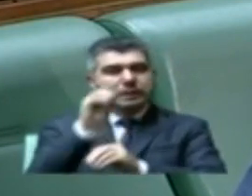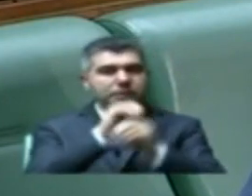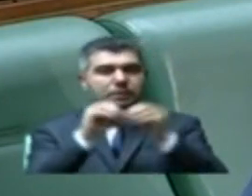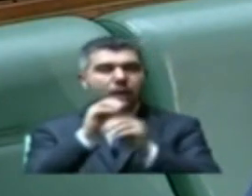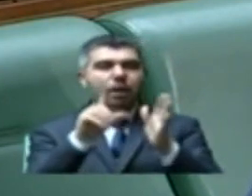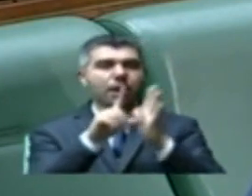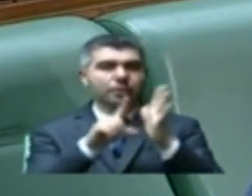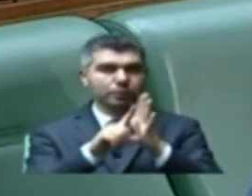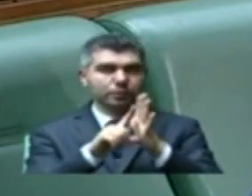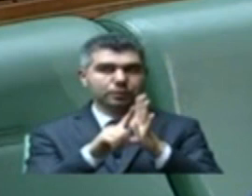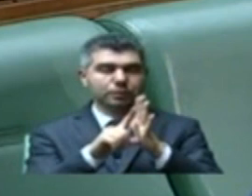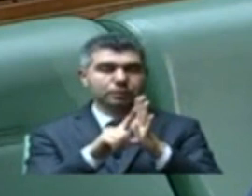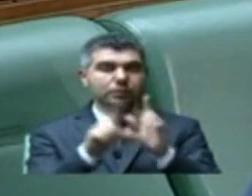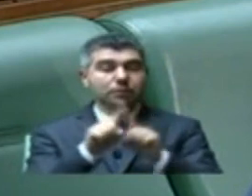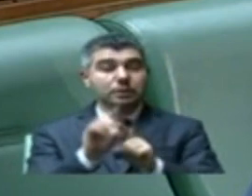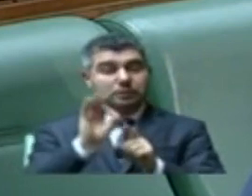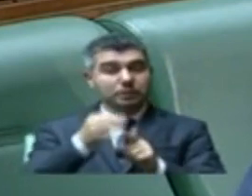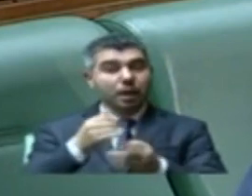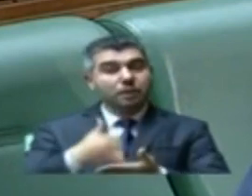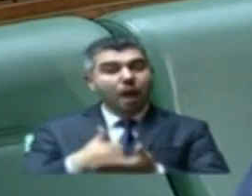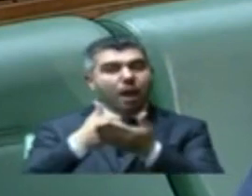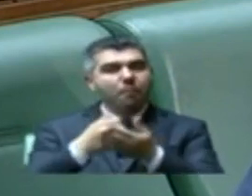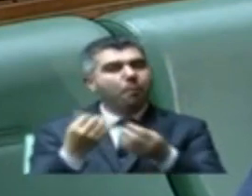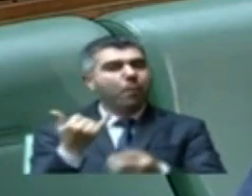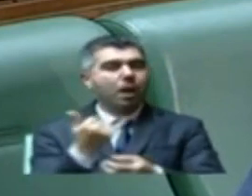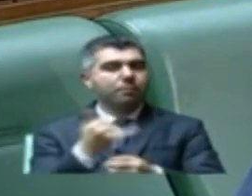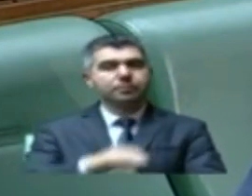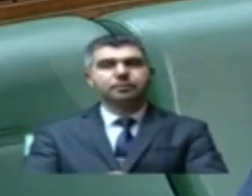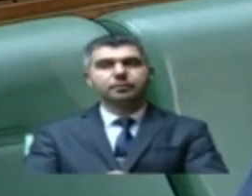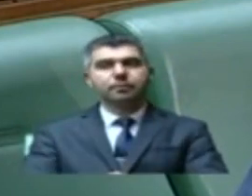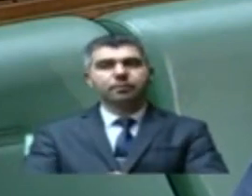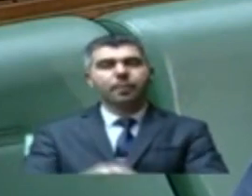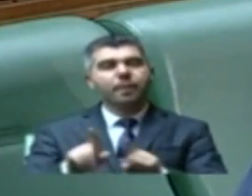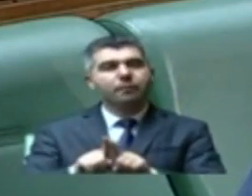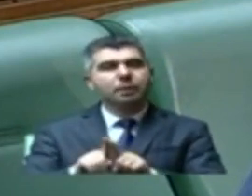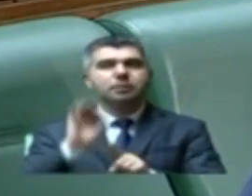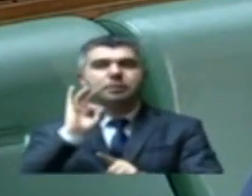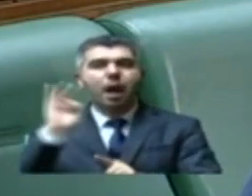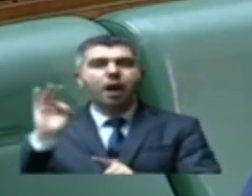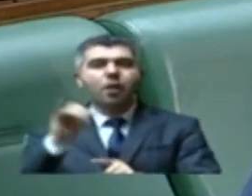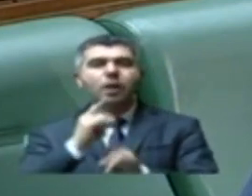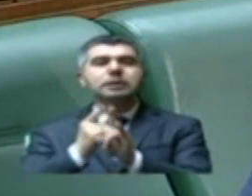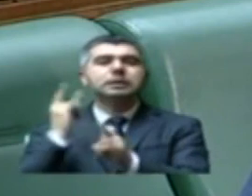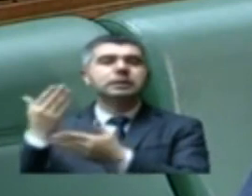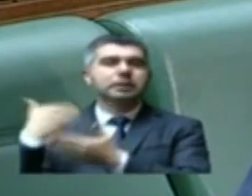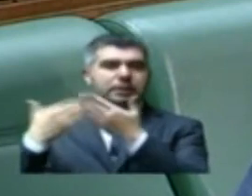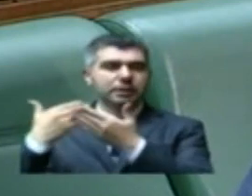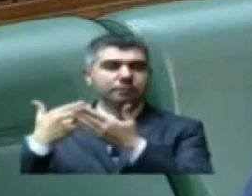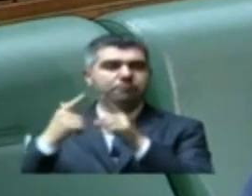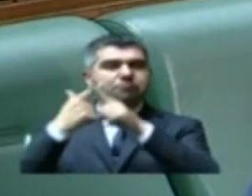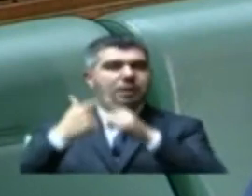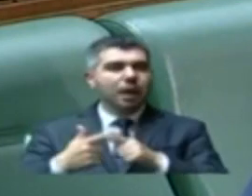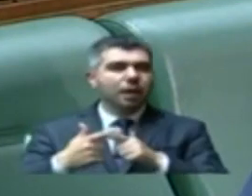ديالهم عاد يلزم الدعم ديالهم، اما بالموارد الماليه المواد